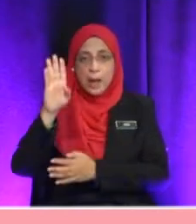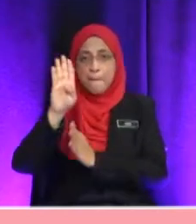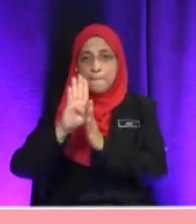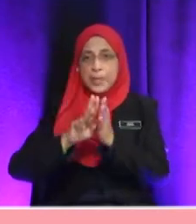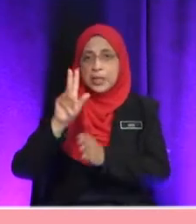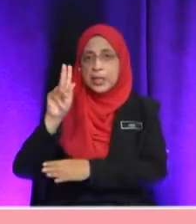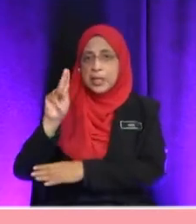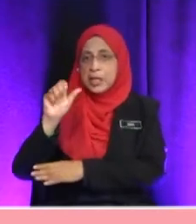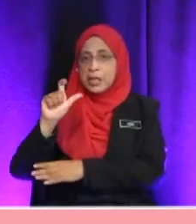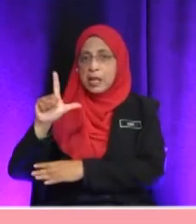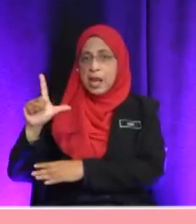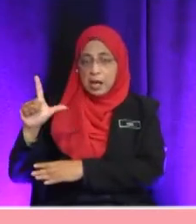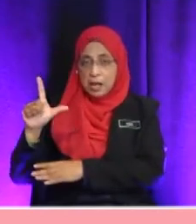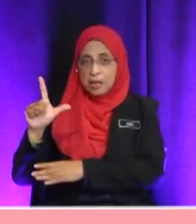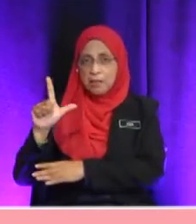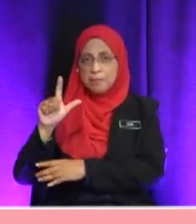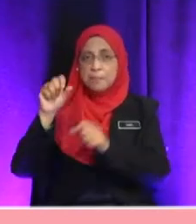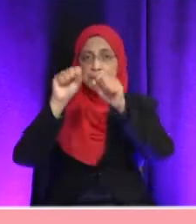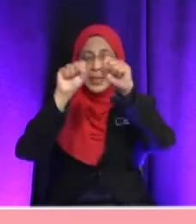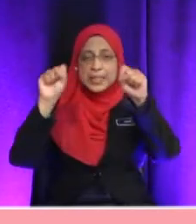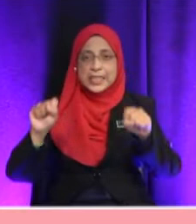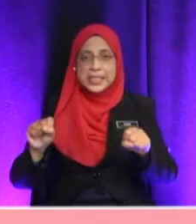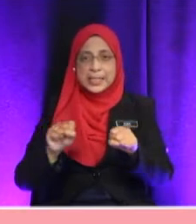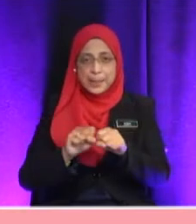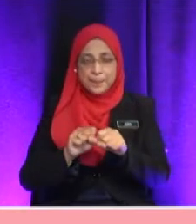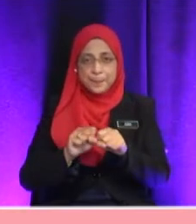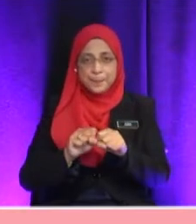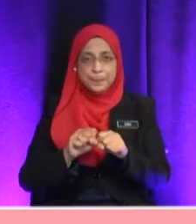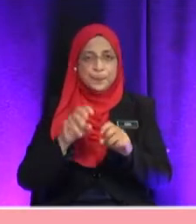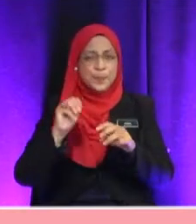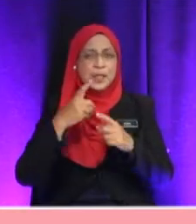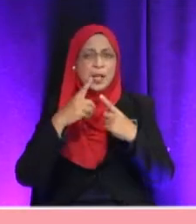baling2 Boleh bantu cek kuota aku masuk berkarir sebagai